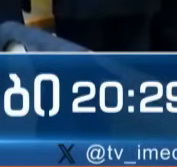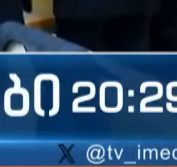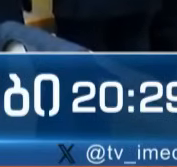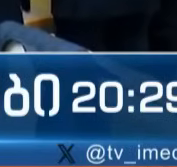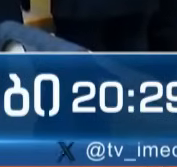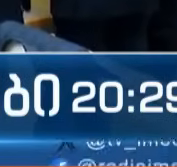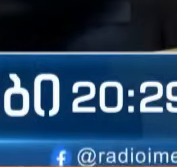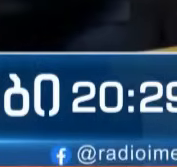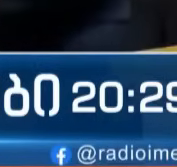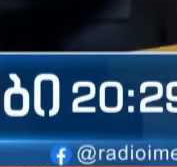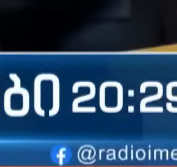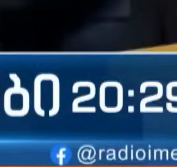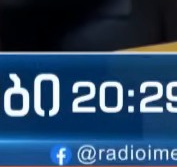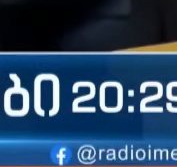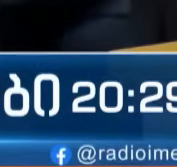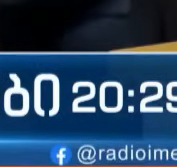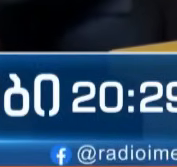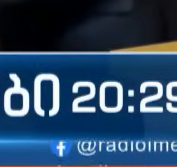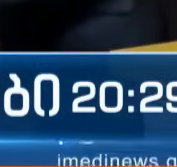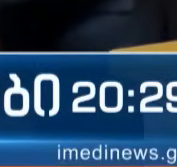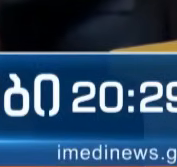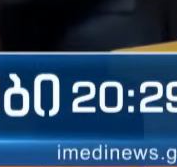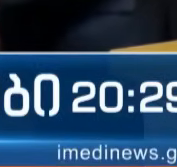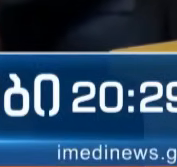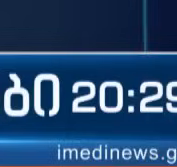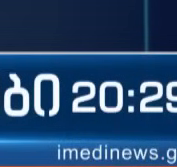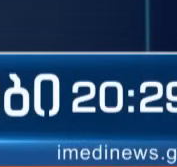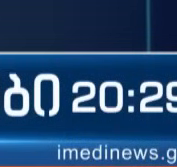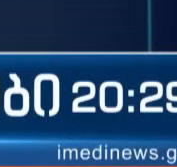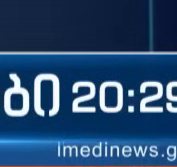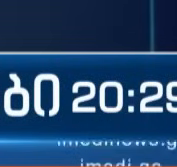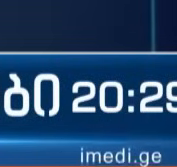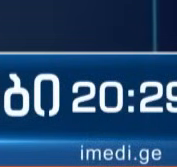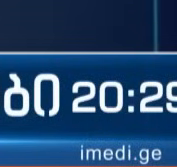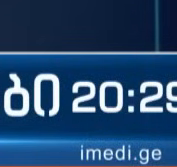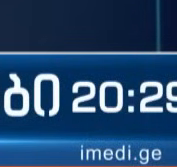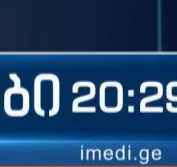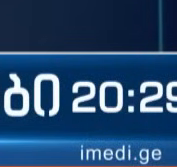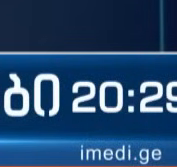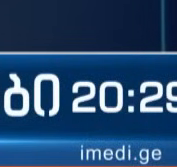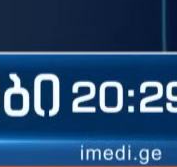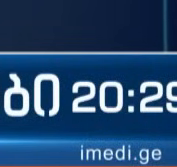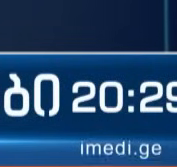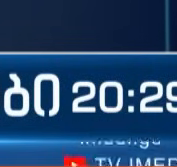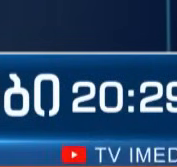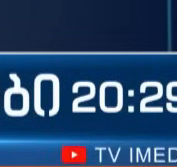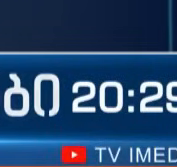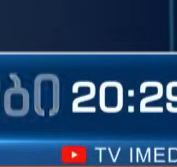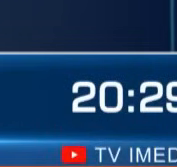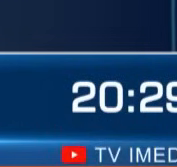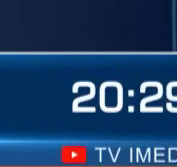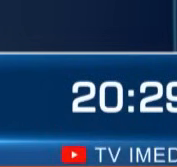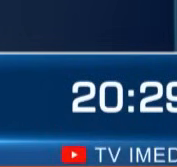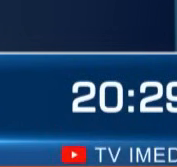2005-2008 წლების სამთავრობო დოკუმენტის საფუძველი გახდება. Irakli Gobakhidzis gamosvla moismina